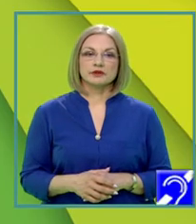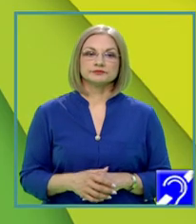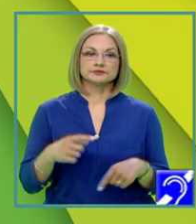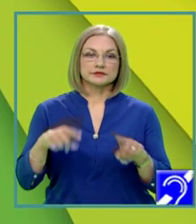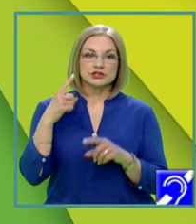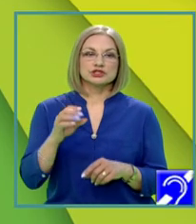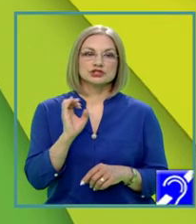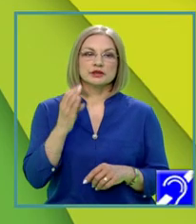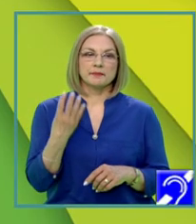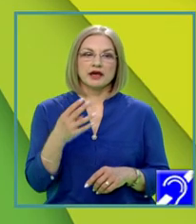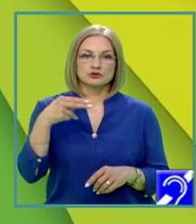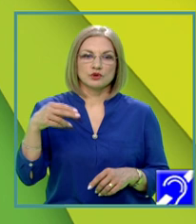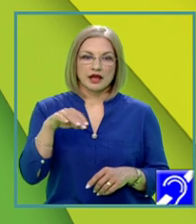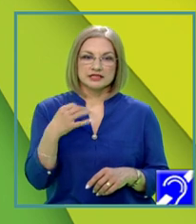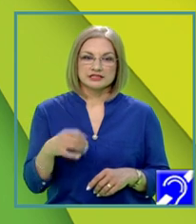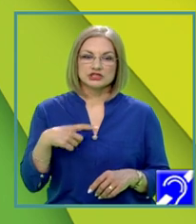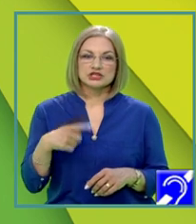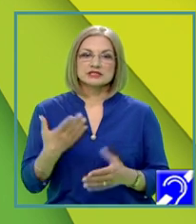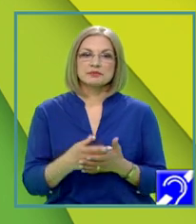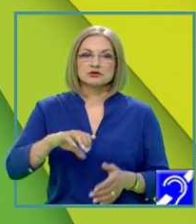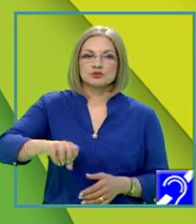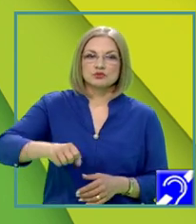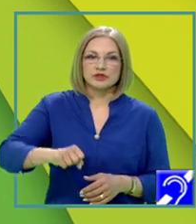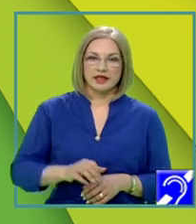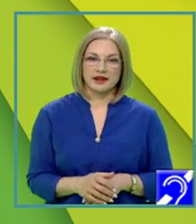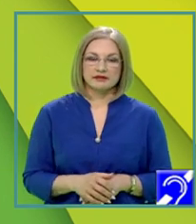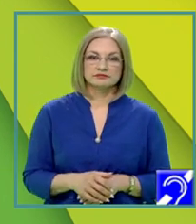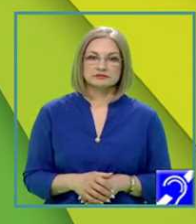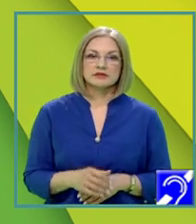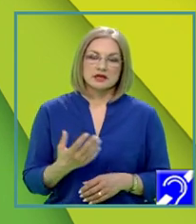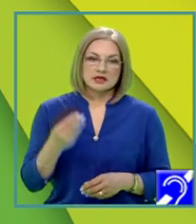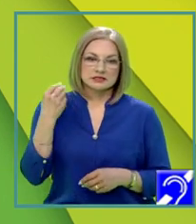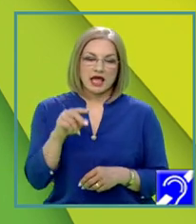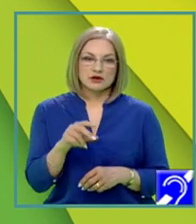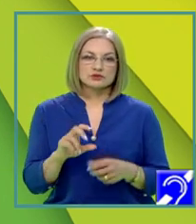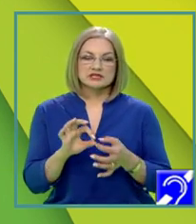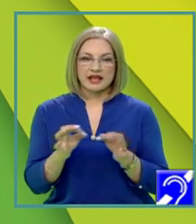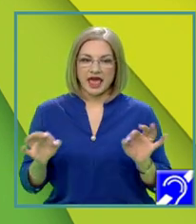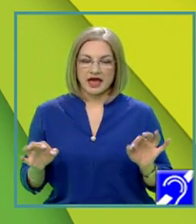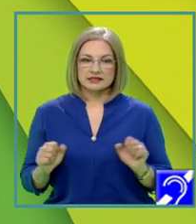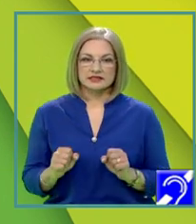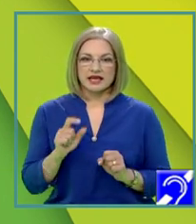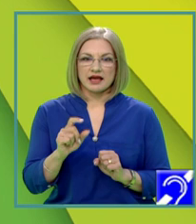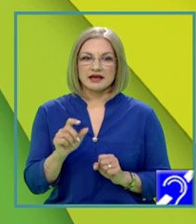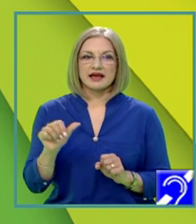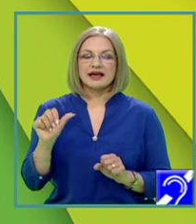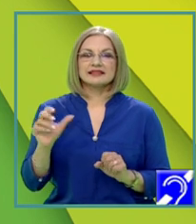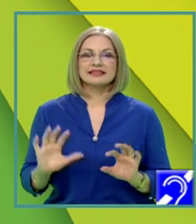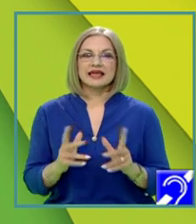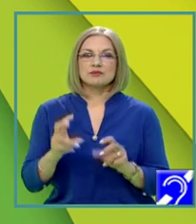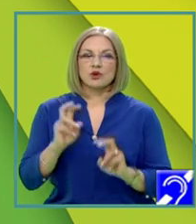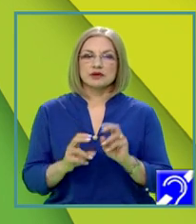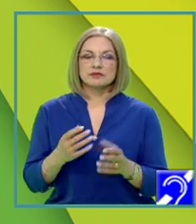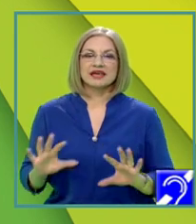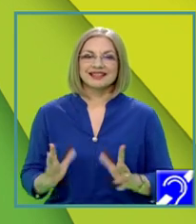știți este utilizat la umplerea buteliilor pentru uz casnic ni se dă în enunț ecuația reacției termochimice de arderea normal